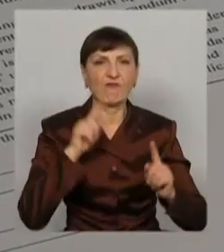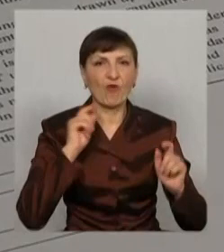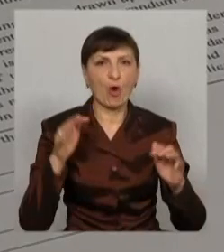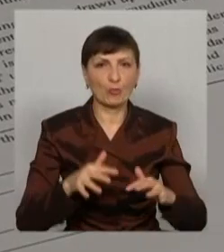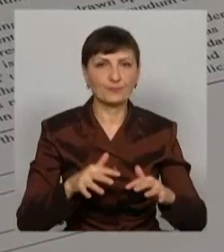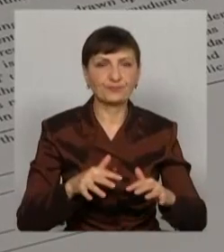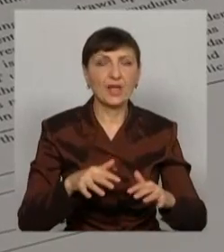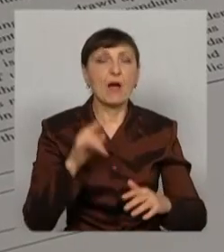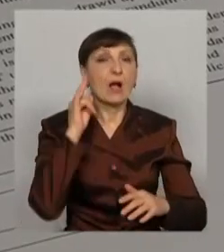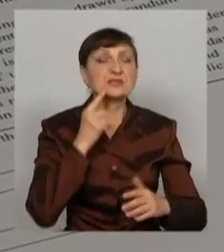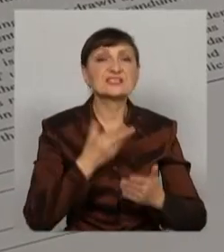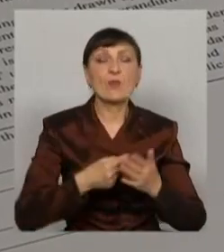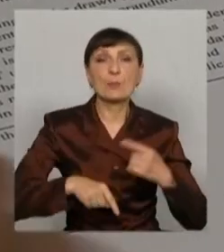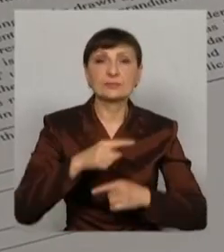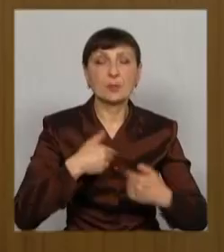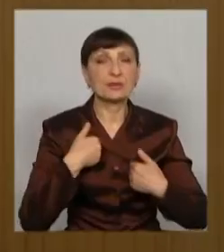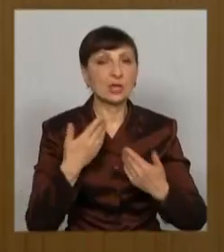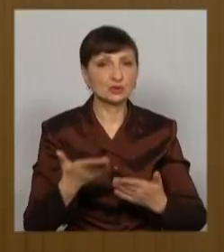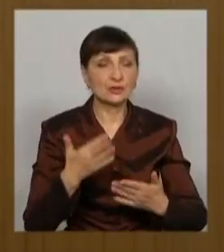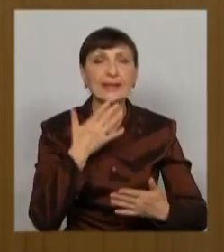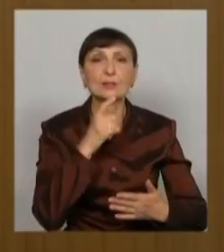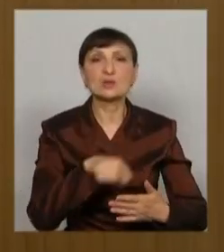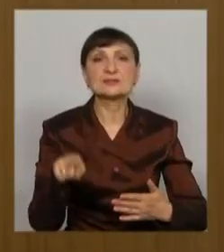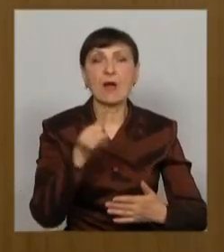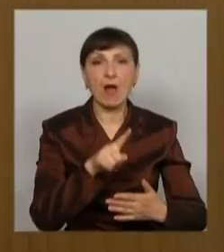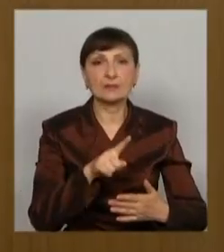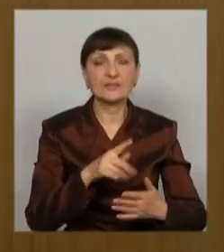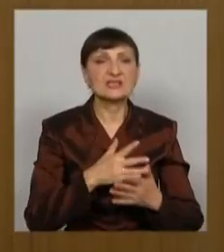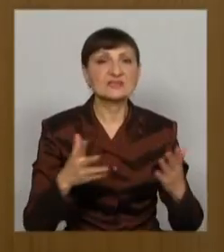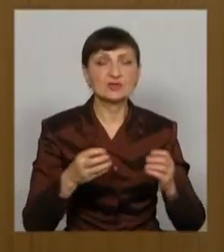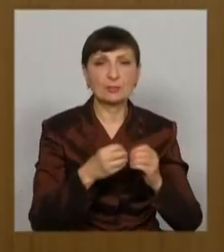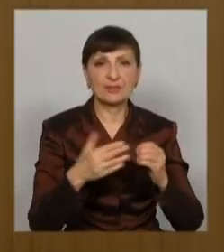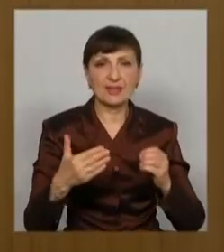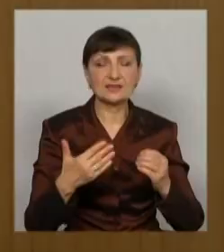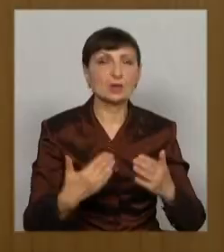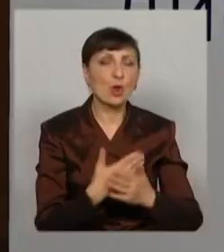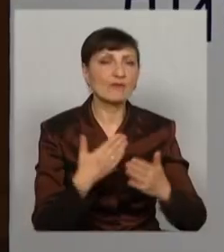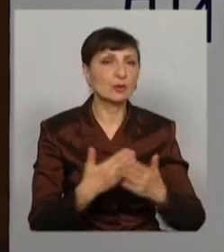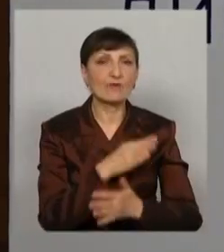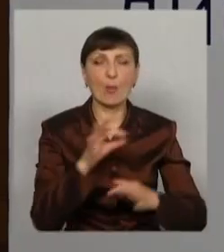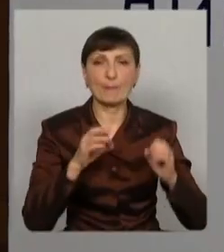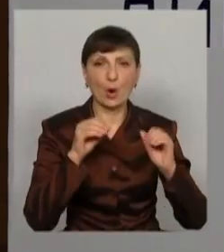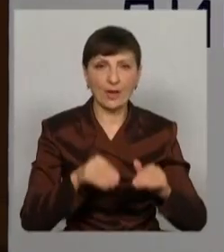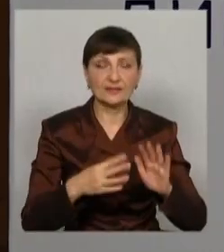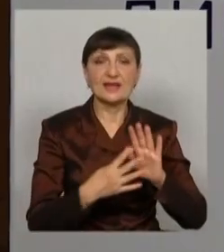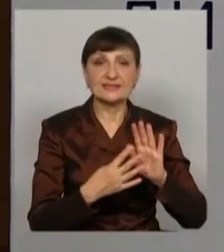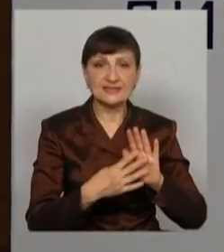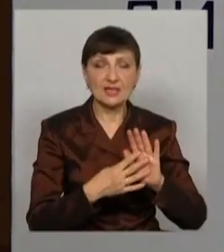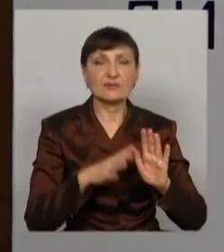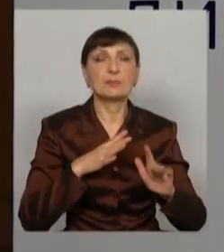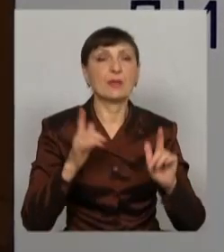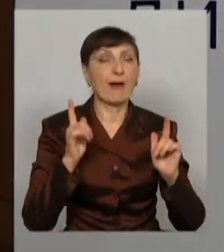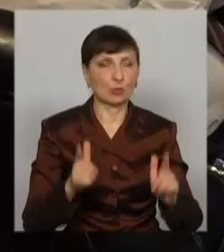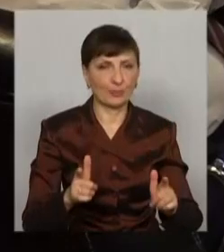кругов отечественные предприниматели предложили иностранным инвесторам свыше 15 инновационных проектов, 9 из которых были